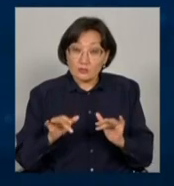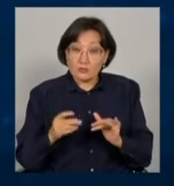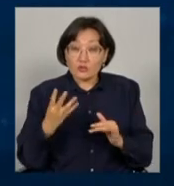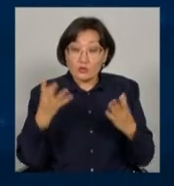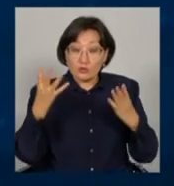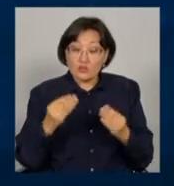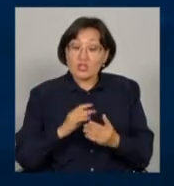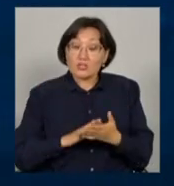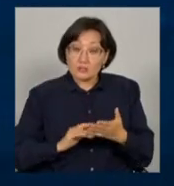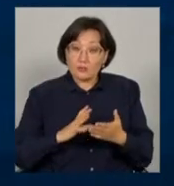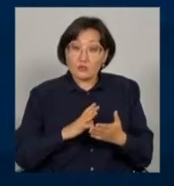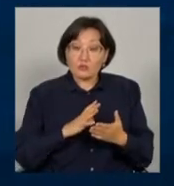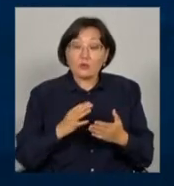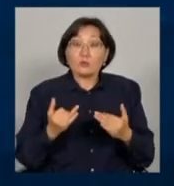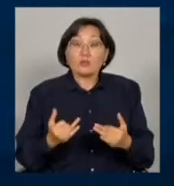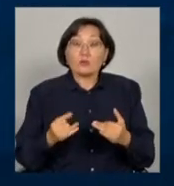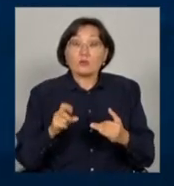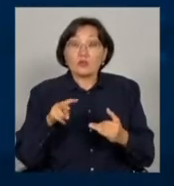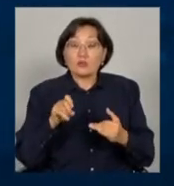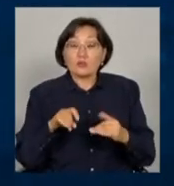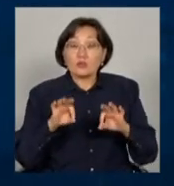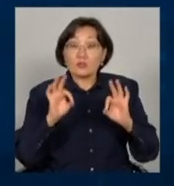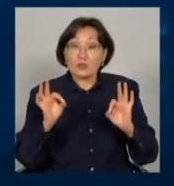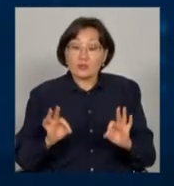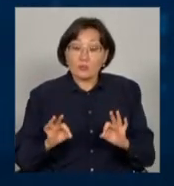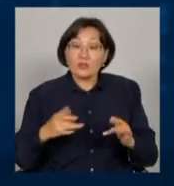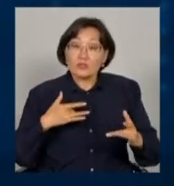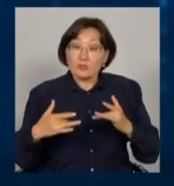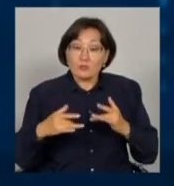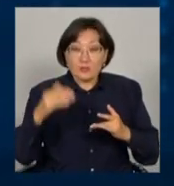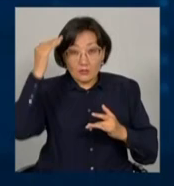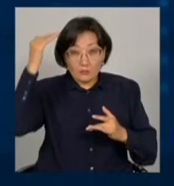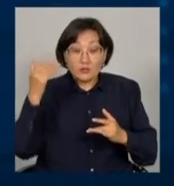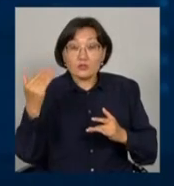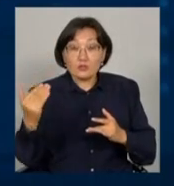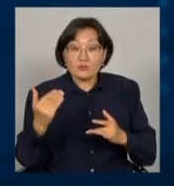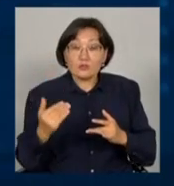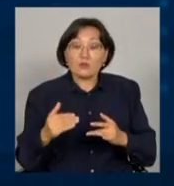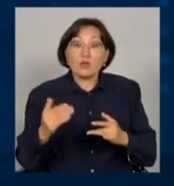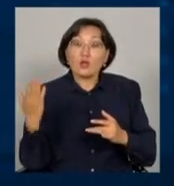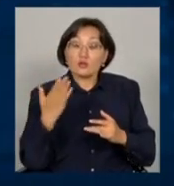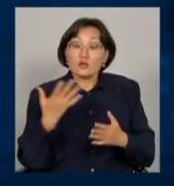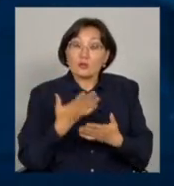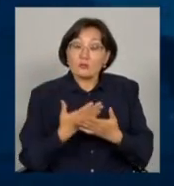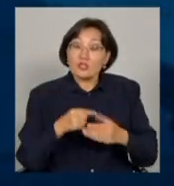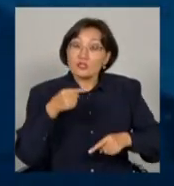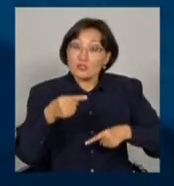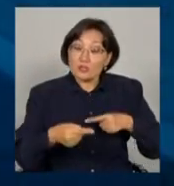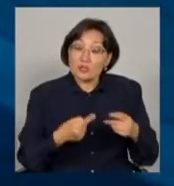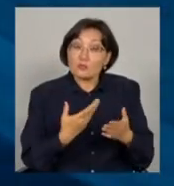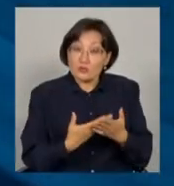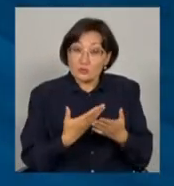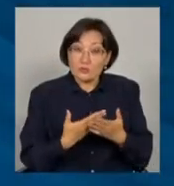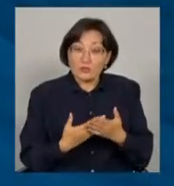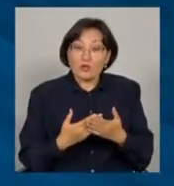4 күнге жалғасқан болатын. Бүгін Алатау дәстүрлі өнер театрында тәжік ағайындардың төл киносы ұсынылып, салт дәстүрден сыр